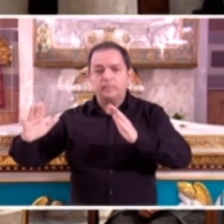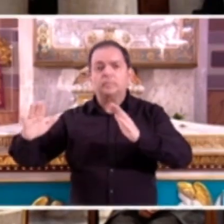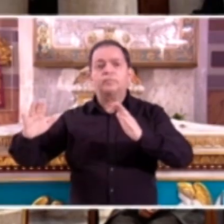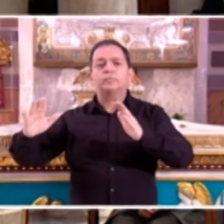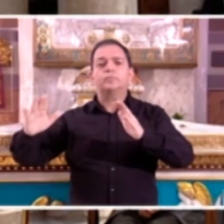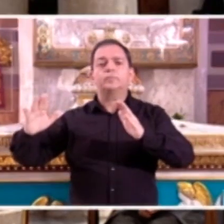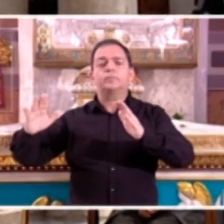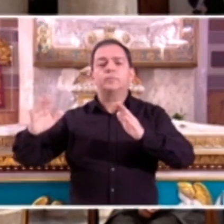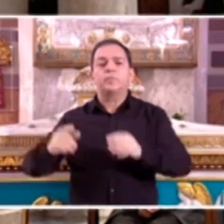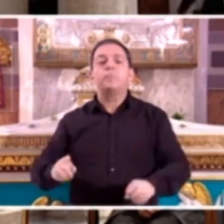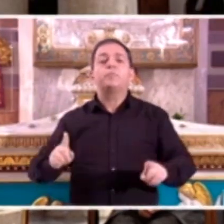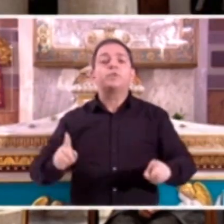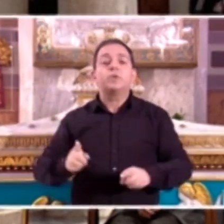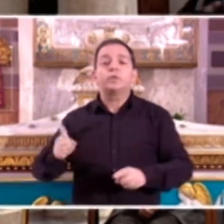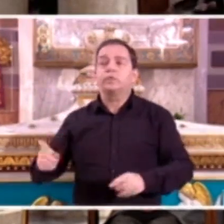παραθώμεθα.